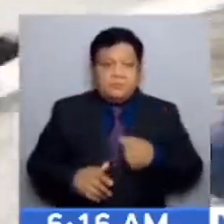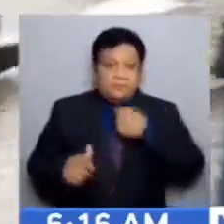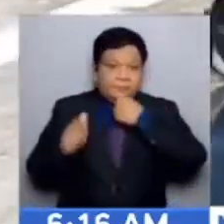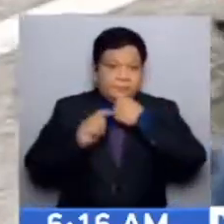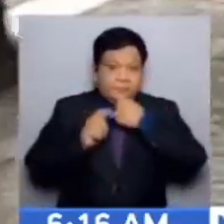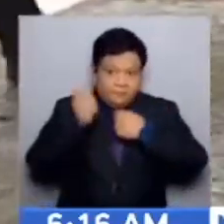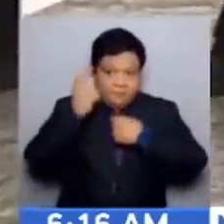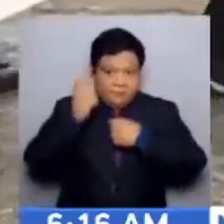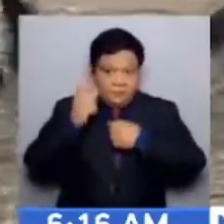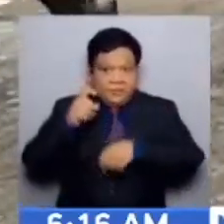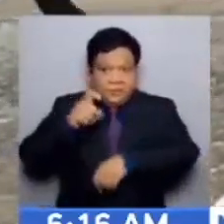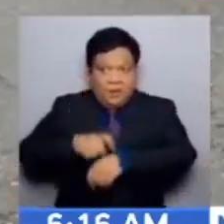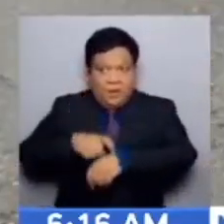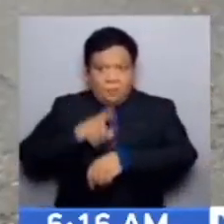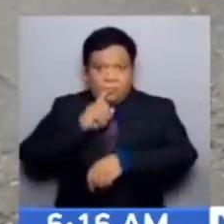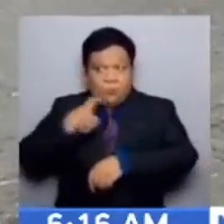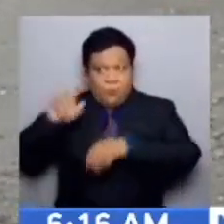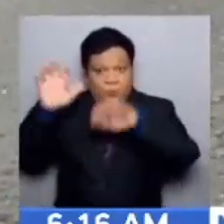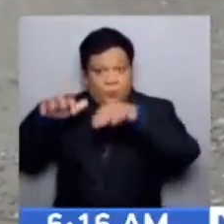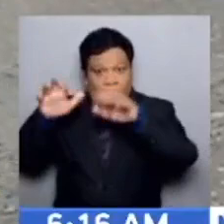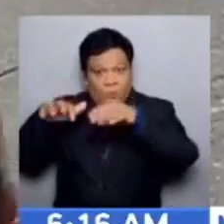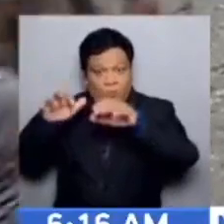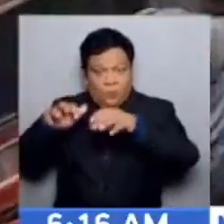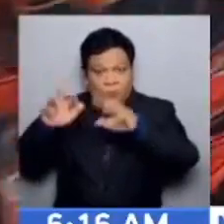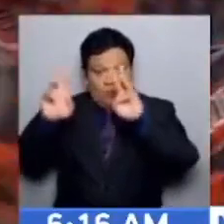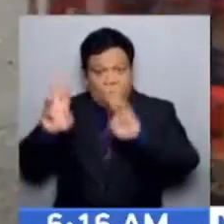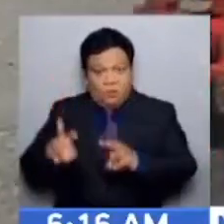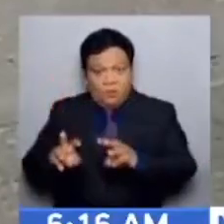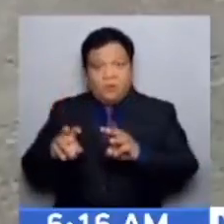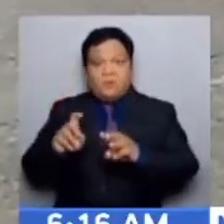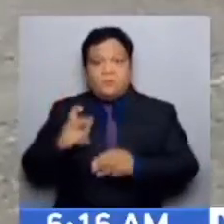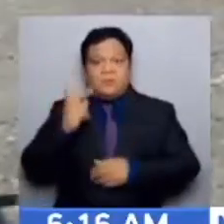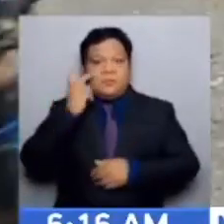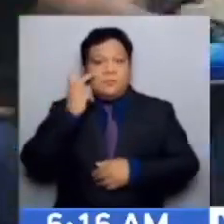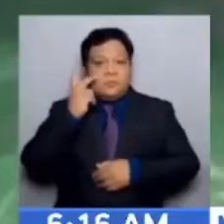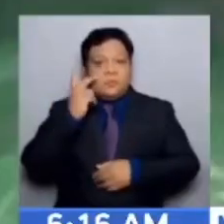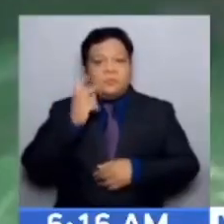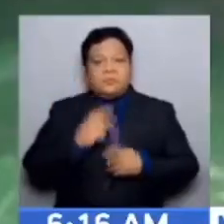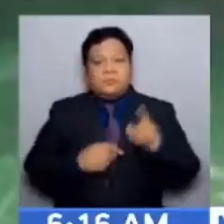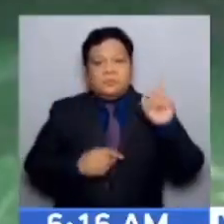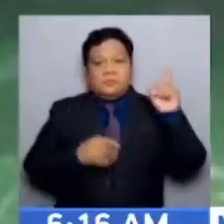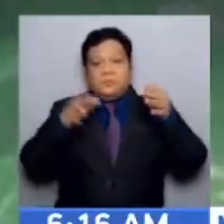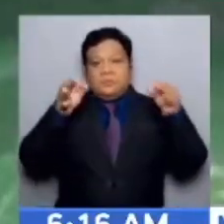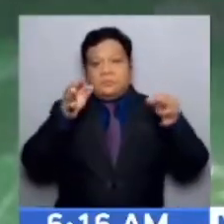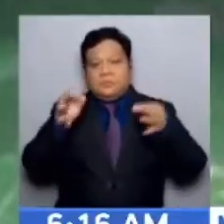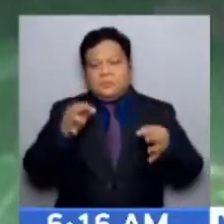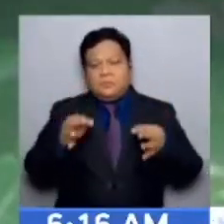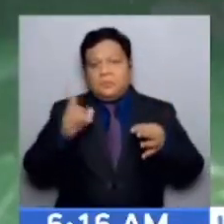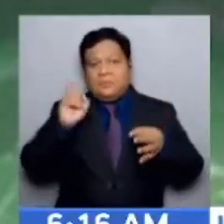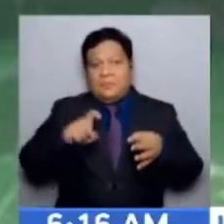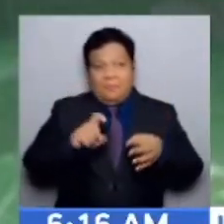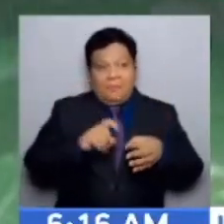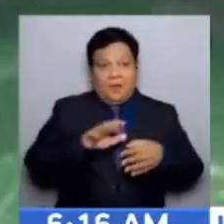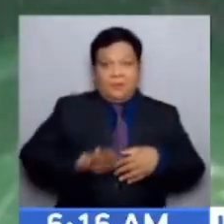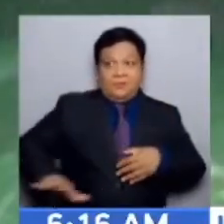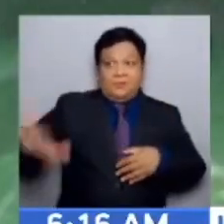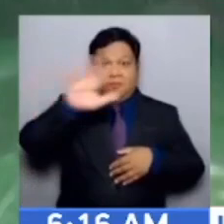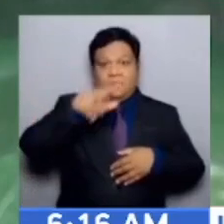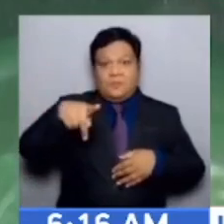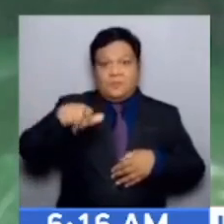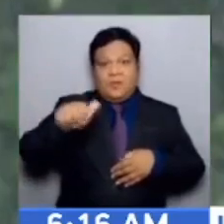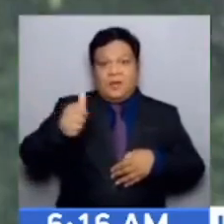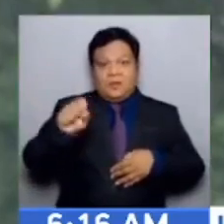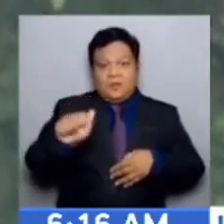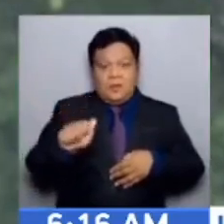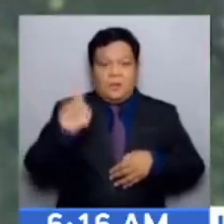sa 13 Type 1 Climate Monitoring Stations ng PAGASA sa buong bansa ang makaranas ng 5 araw na sunod-sunod na